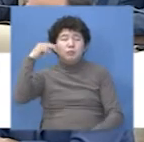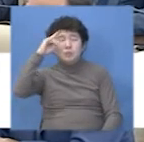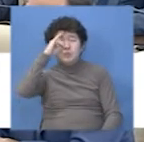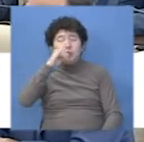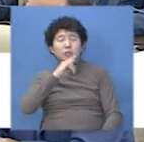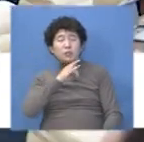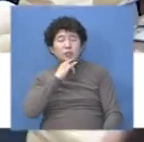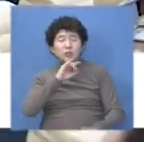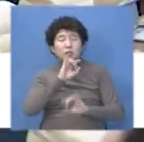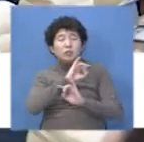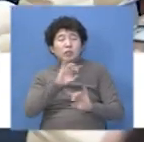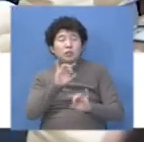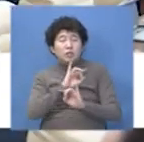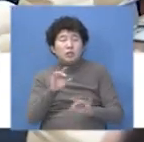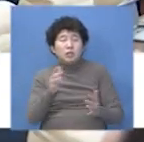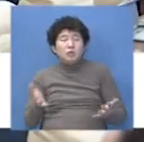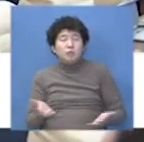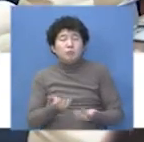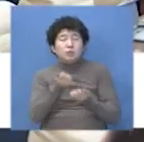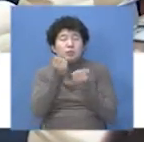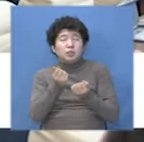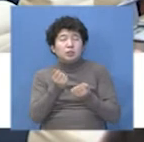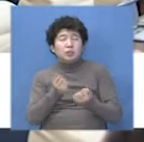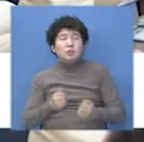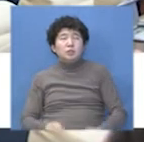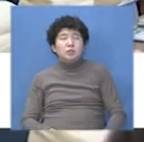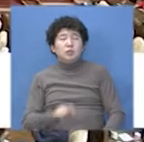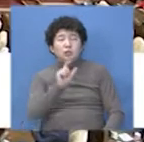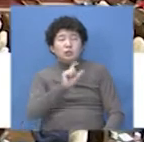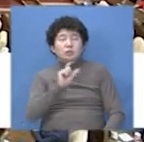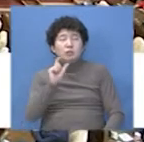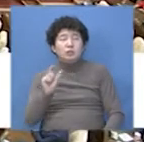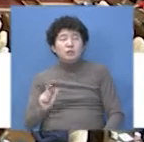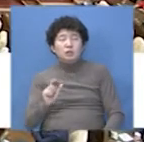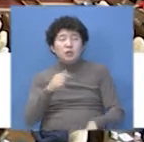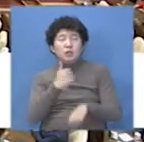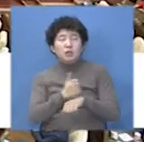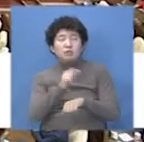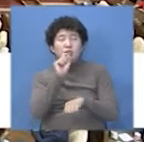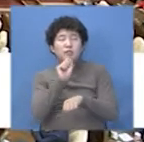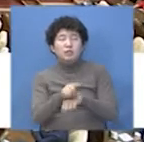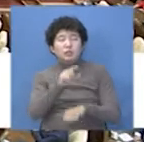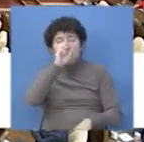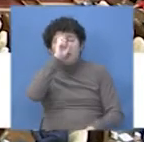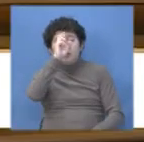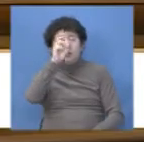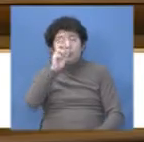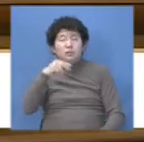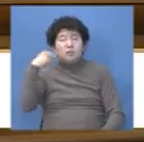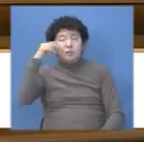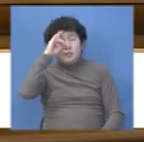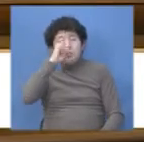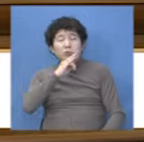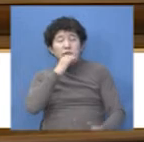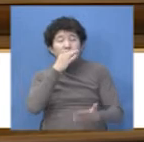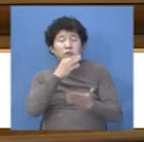что всесторонняя поддержка этой категории граждан является одной из основных задач государства. Касым Жомарт Токаев отметил, что на пути